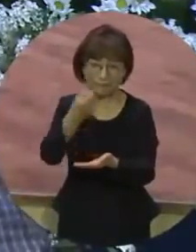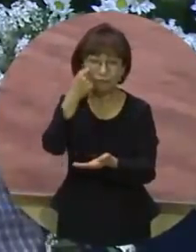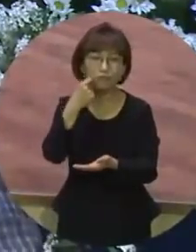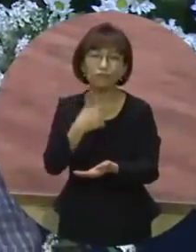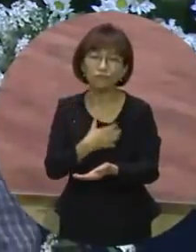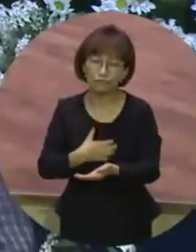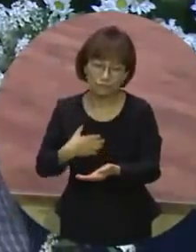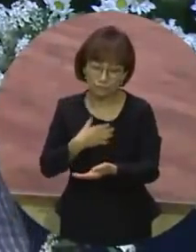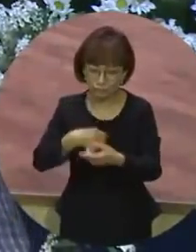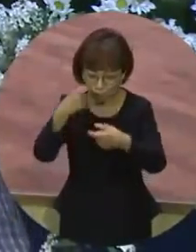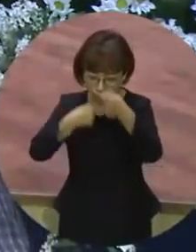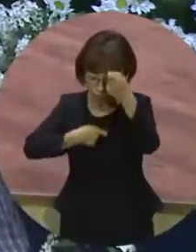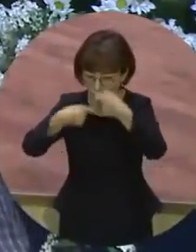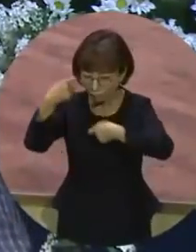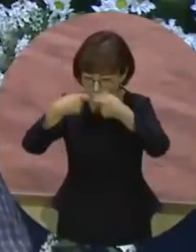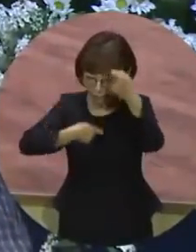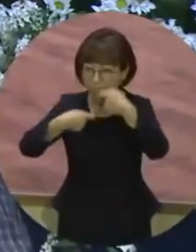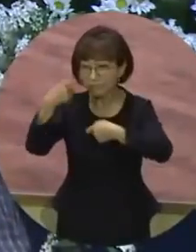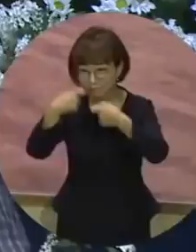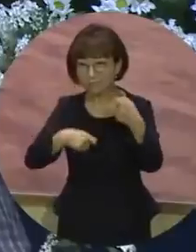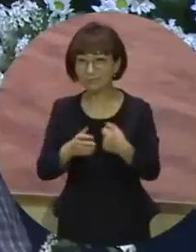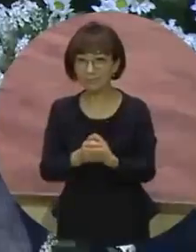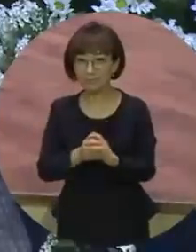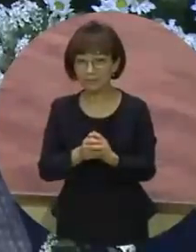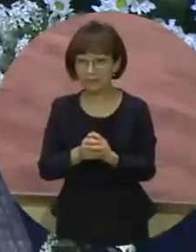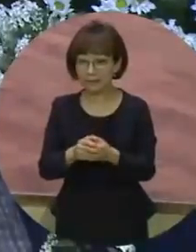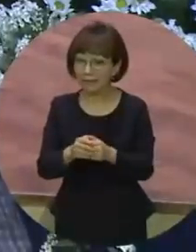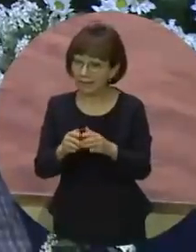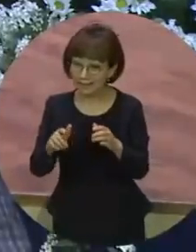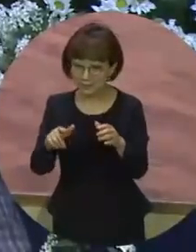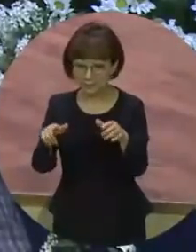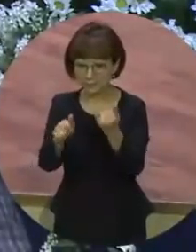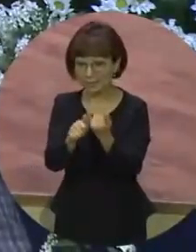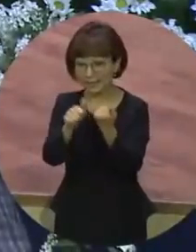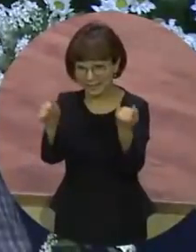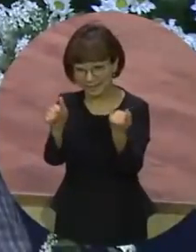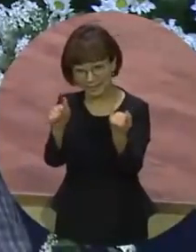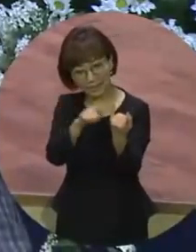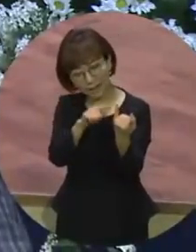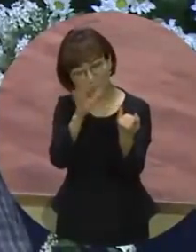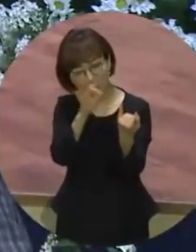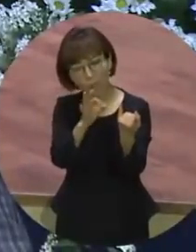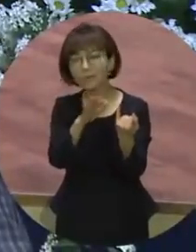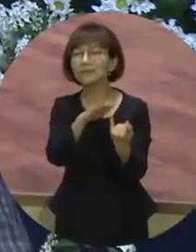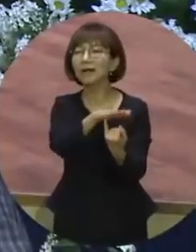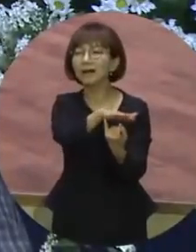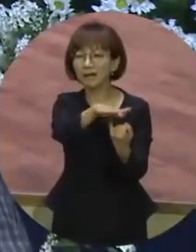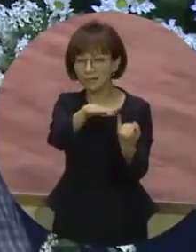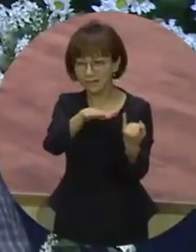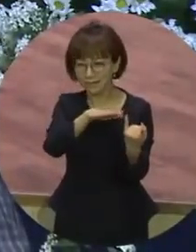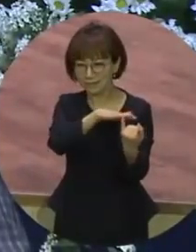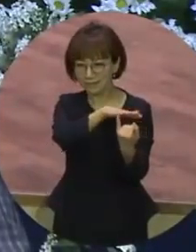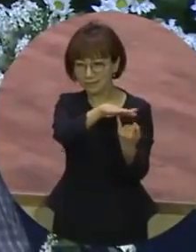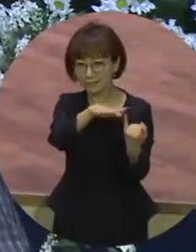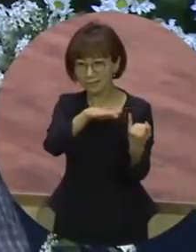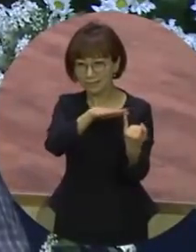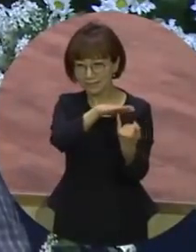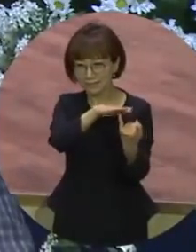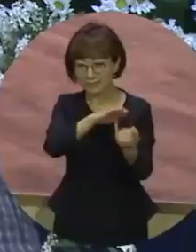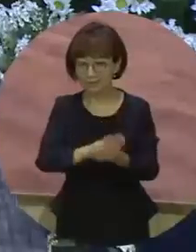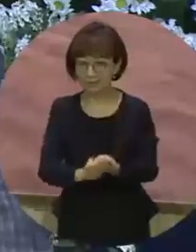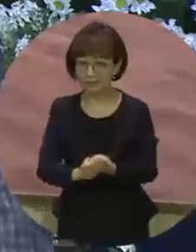울었겠어요. 평소에 아브라함이 얼마나 사라를 아끼고 사랑했는지를 잘 알 수 있습니다. 비록 내세에 대한 소망과